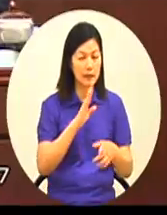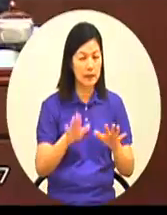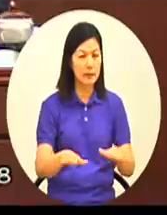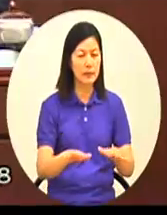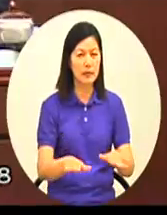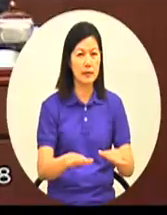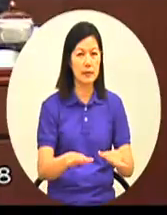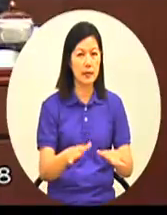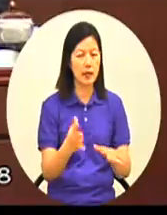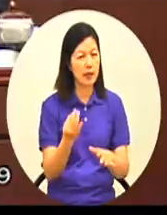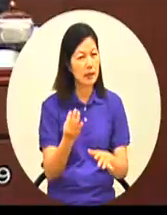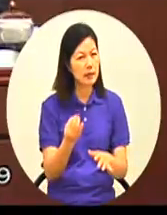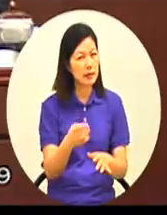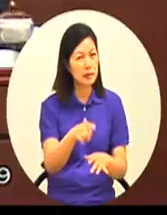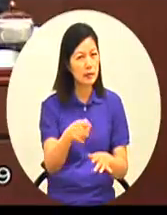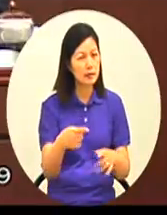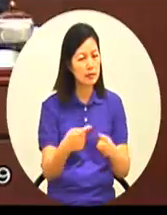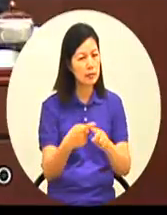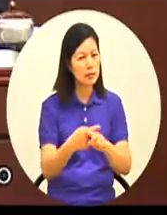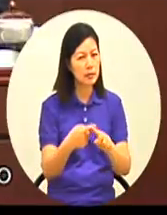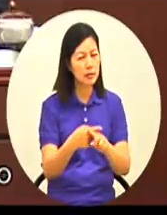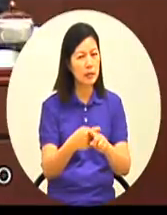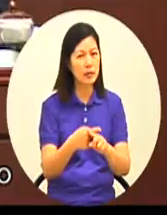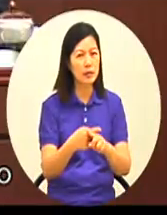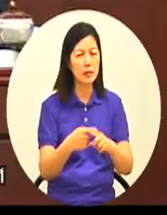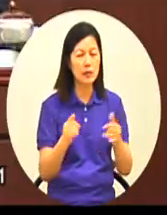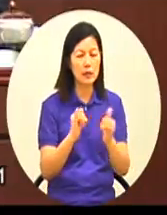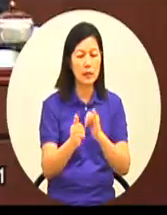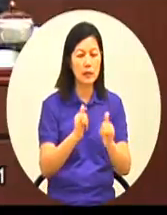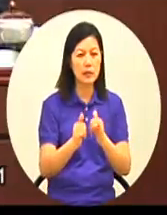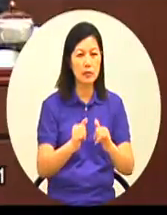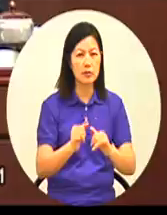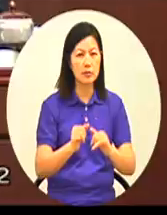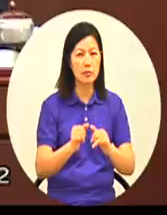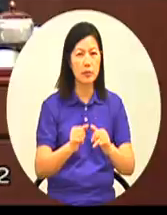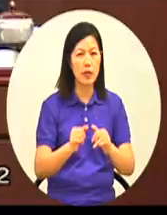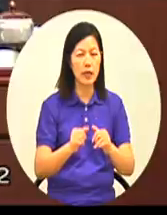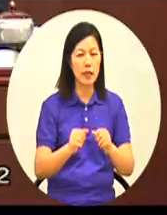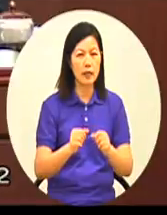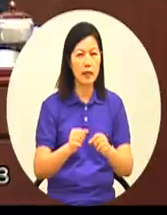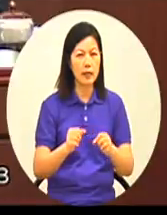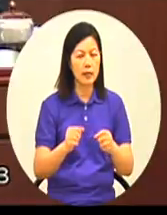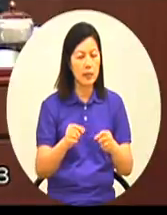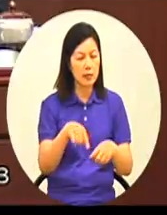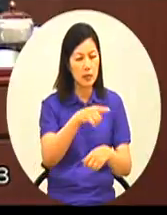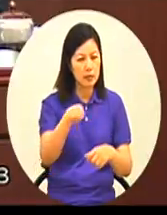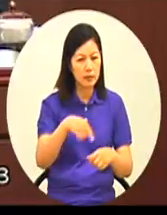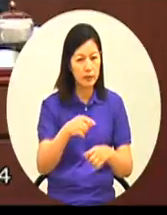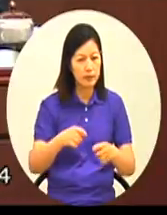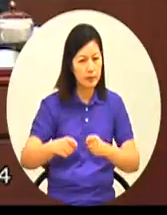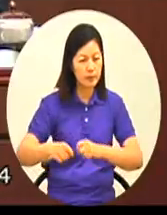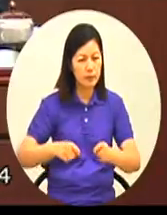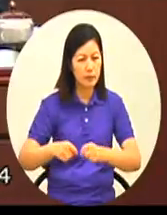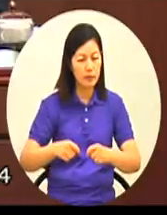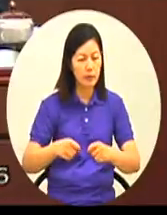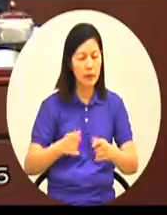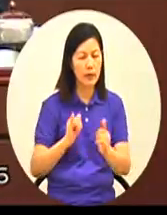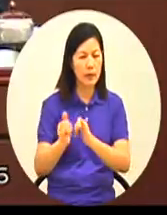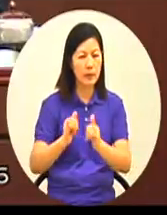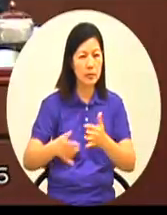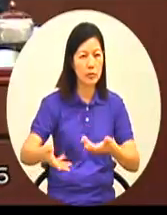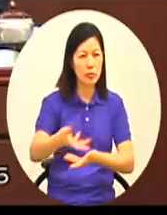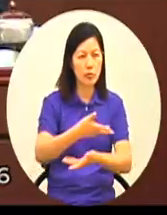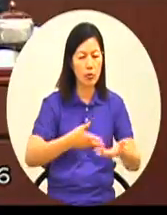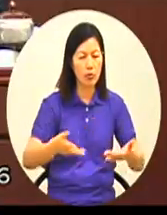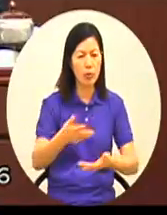几个的争议性的社会运动的案子，那可能在跟民间沟通的上面，我